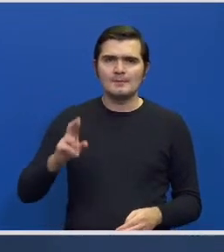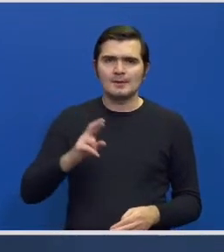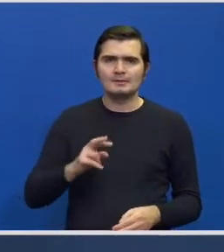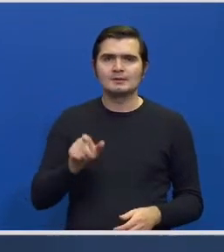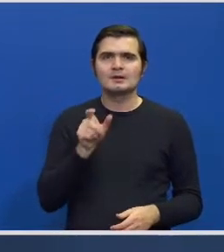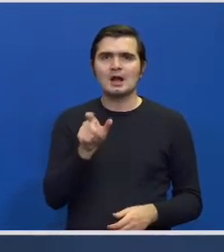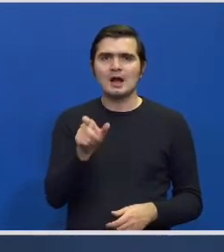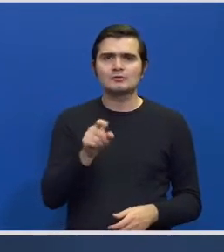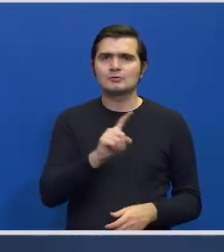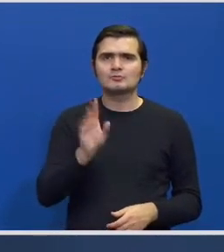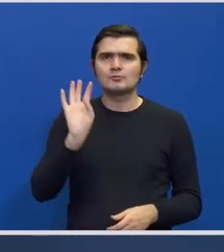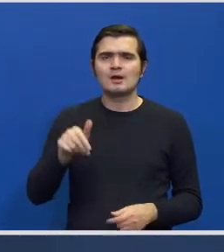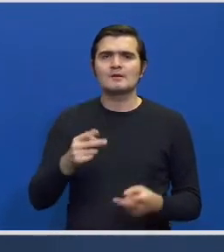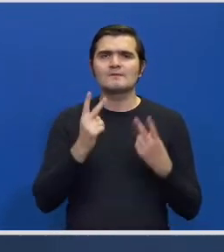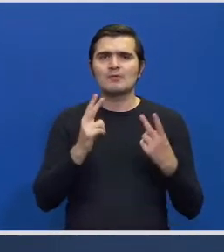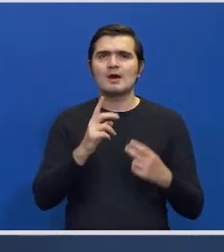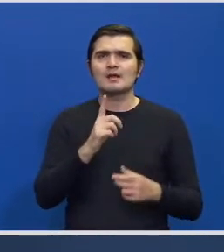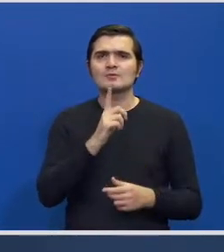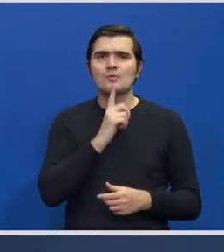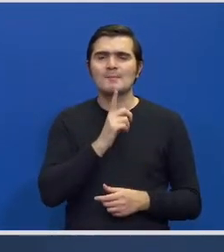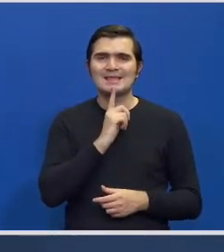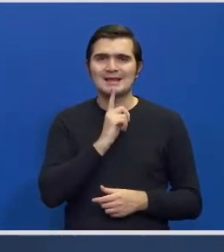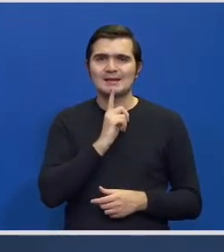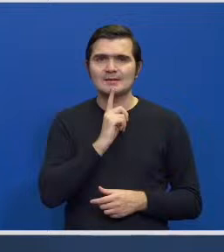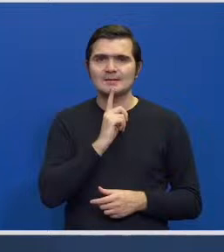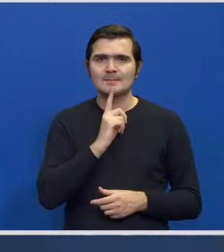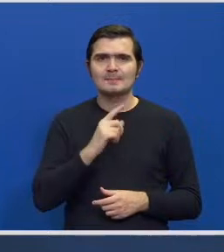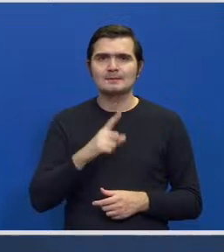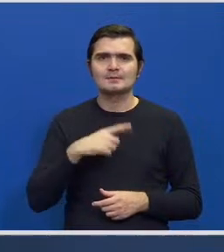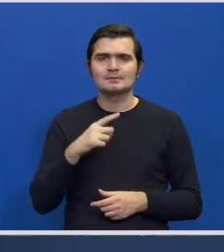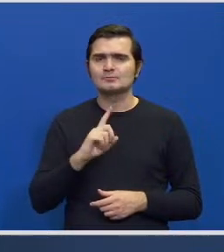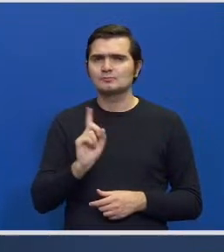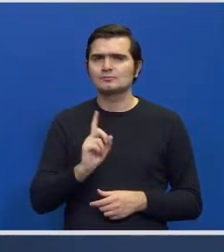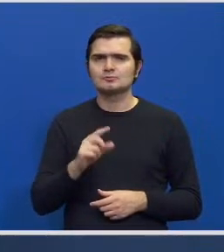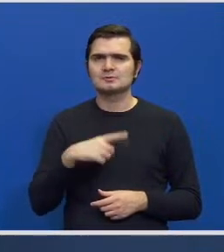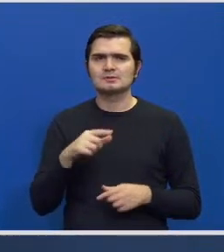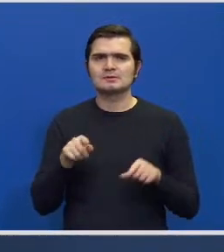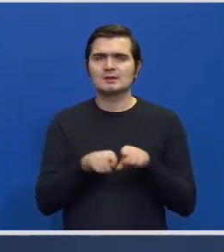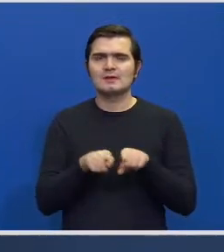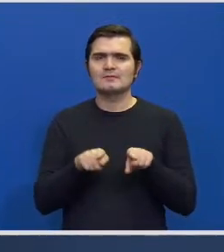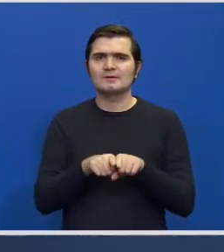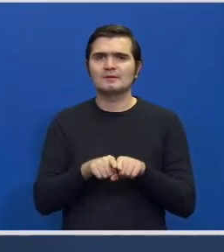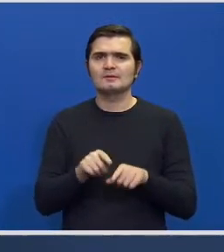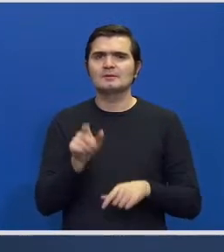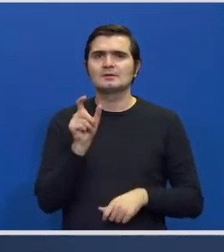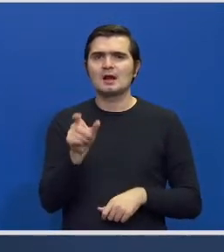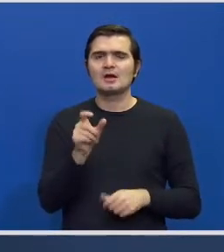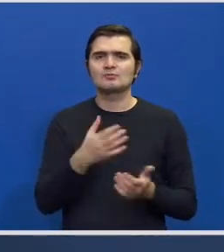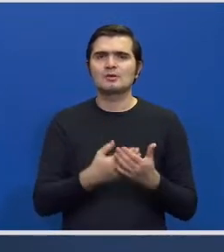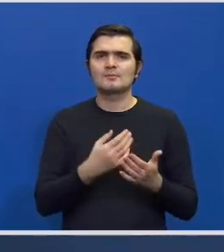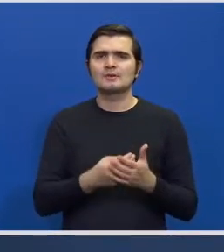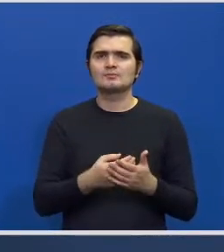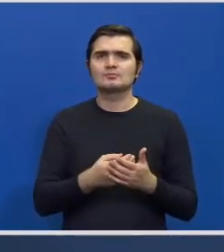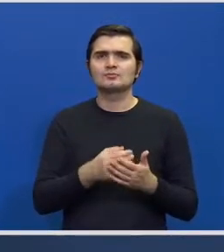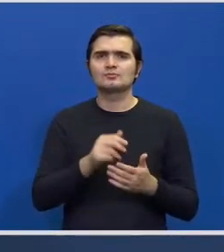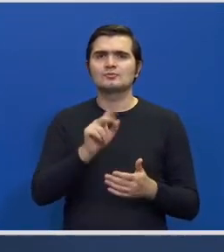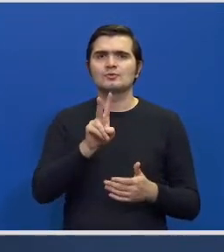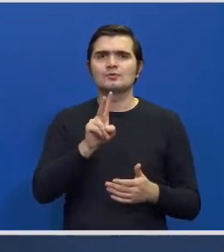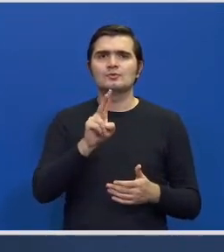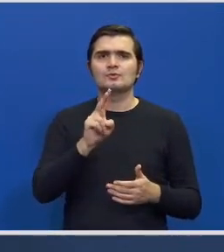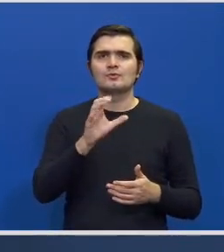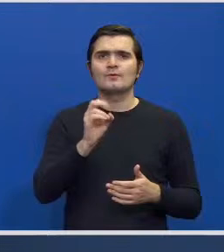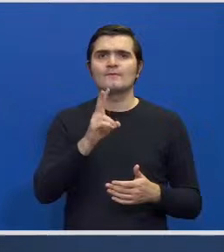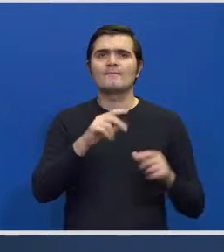microfon. Cardurile, am repetat, că sunt fără valoare nominală. Sunt deosebite de cardurile pentru